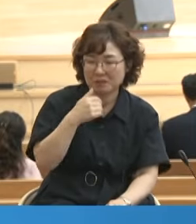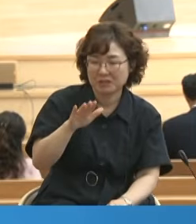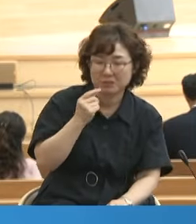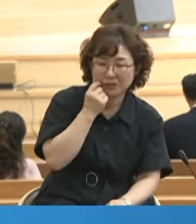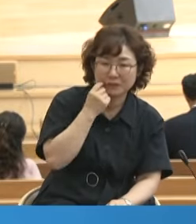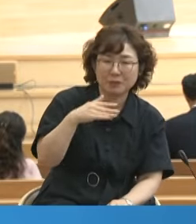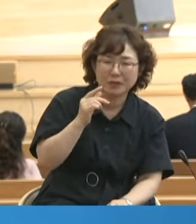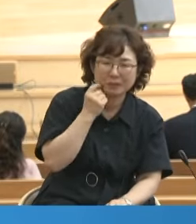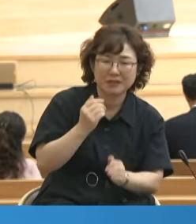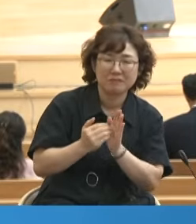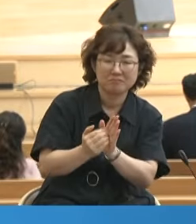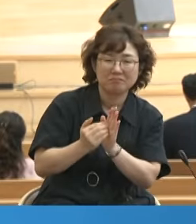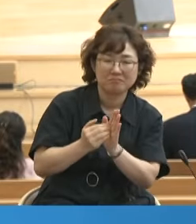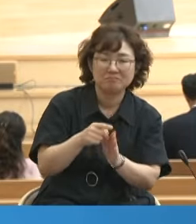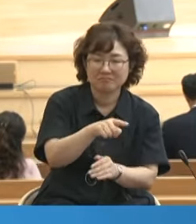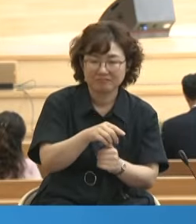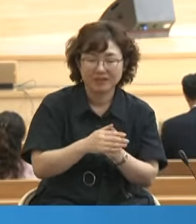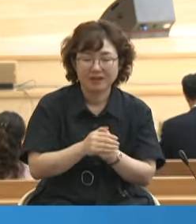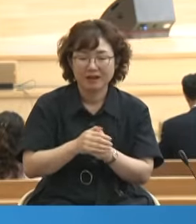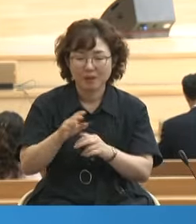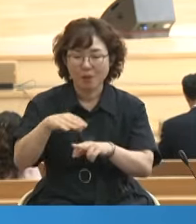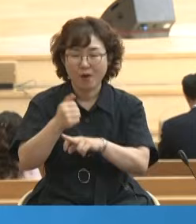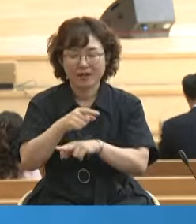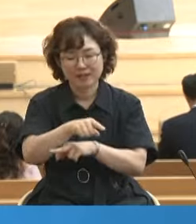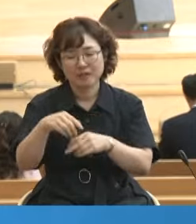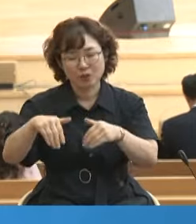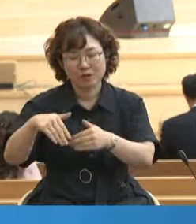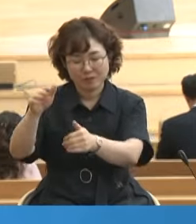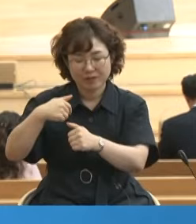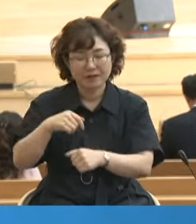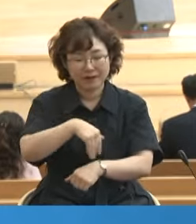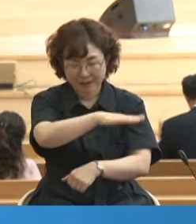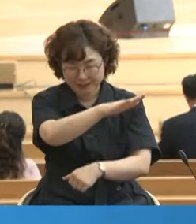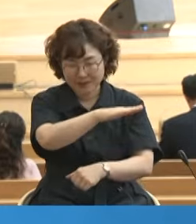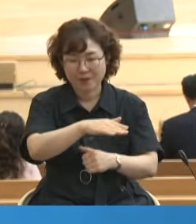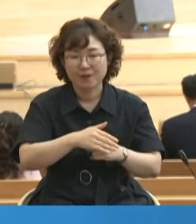간다, 못 간다 그러니까 종들을 불러다가 가서